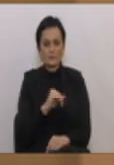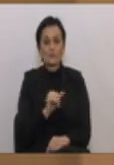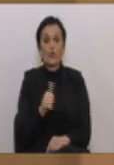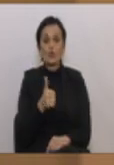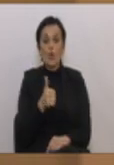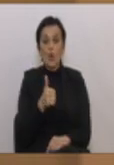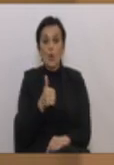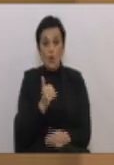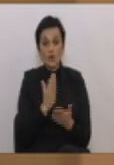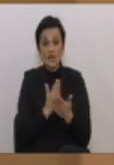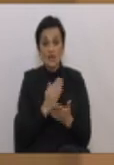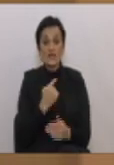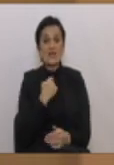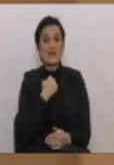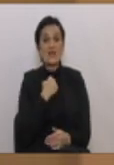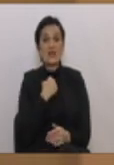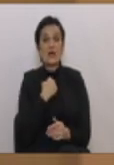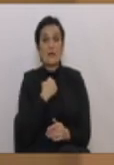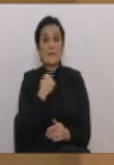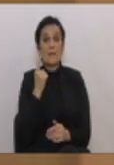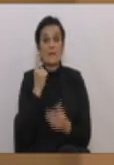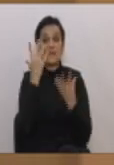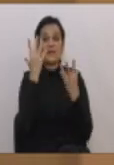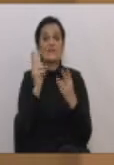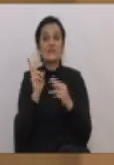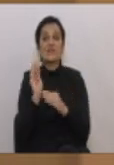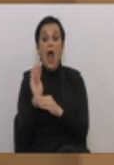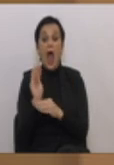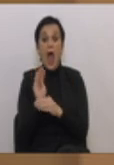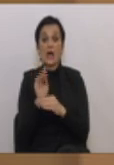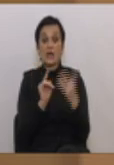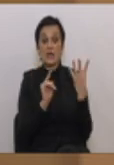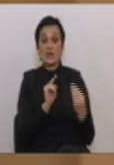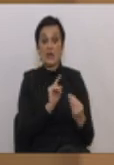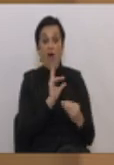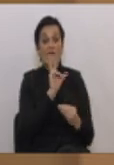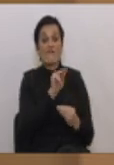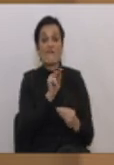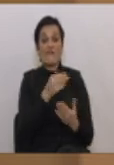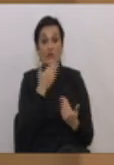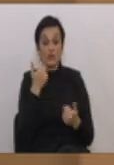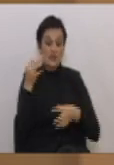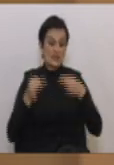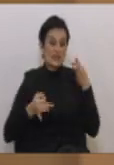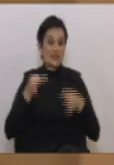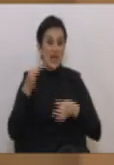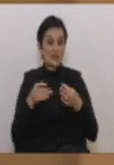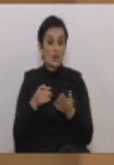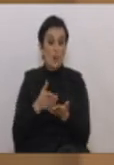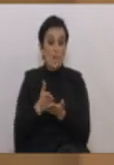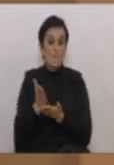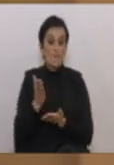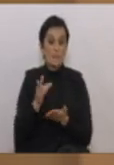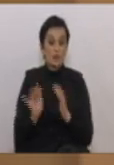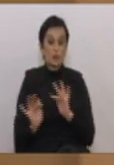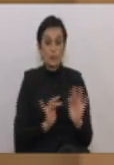ხდება, რომ ხმას არიღებდა არავინ, ვინც დღეს აკრიტიკებს სასამართლოში და სასამართლოსთან მიმართებით მიმდინარე